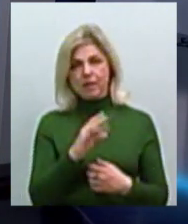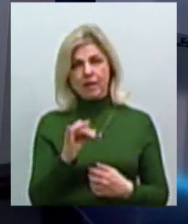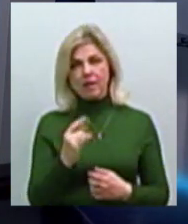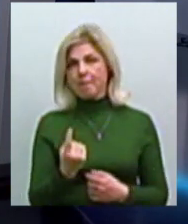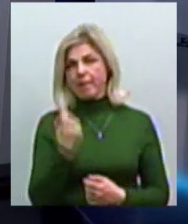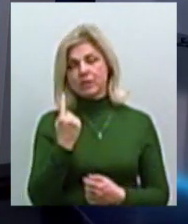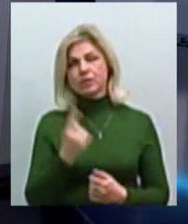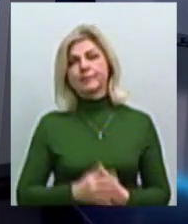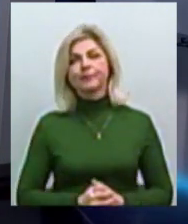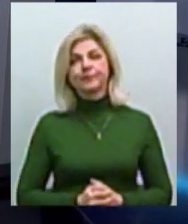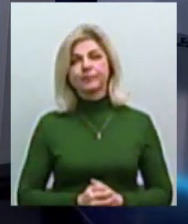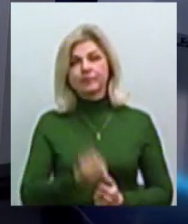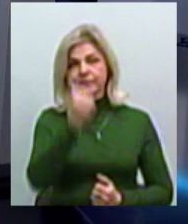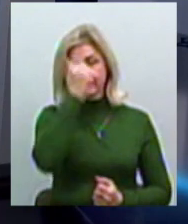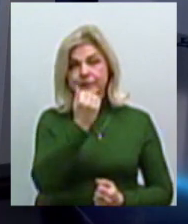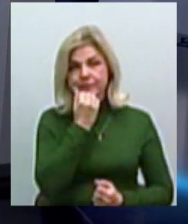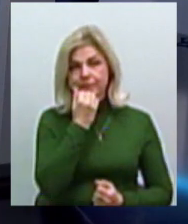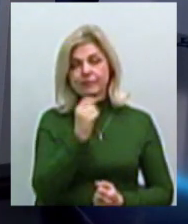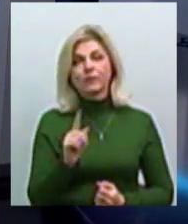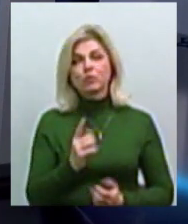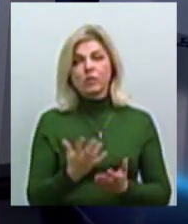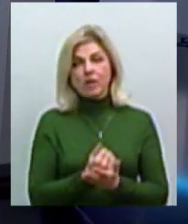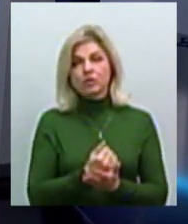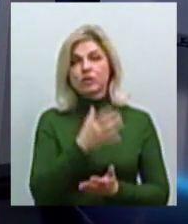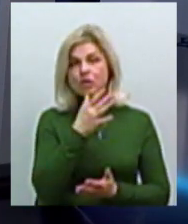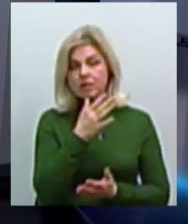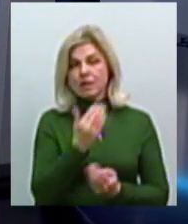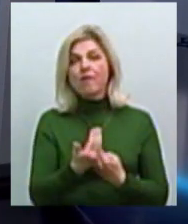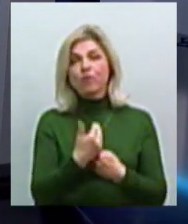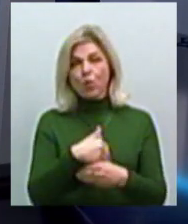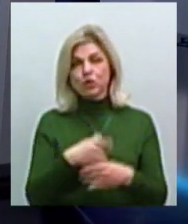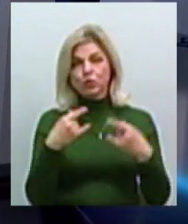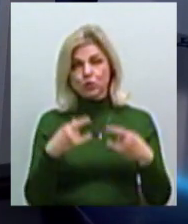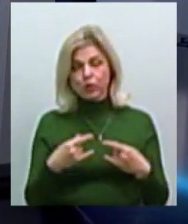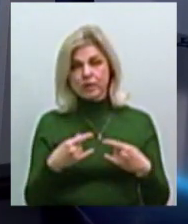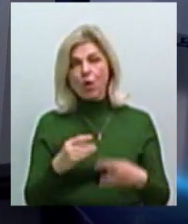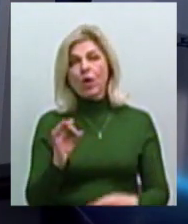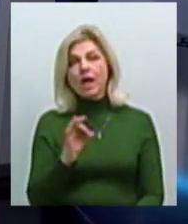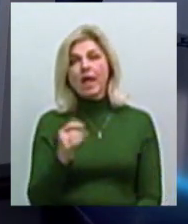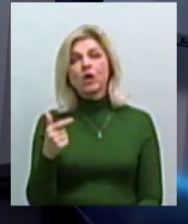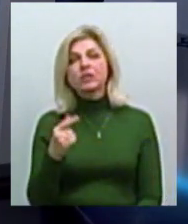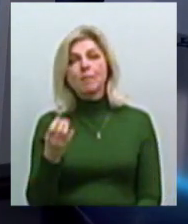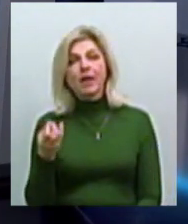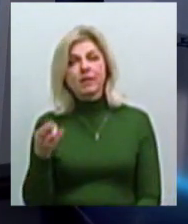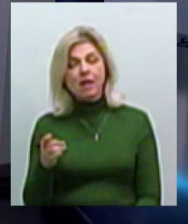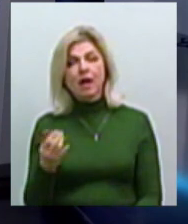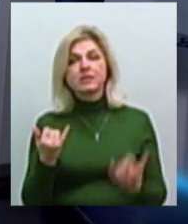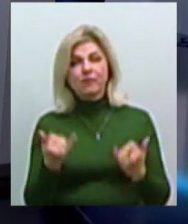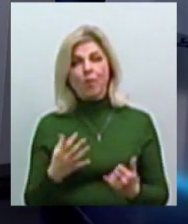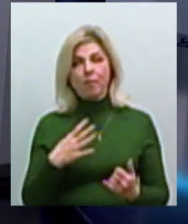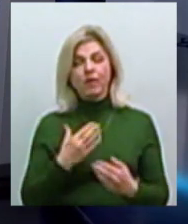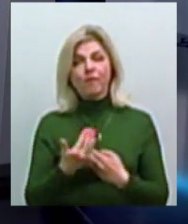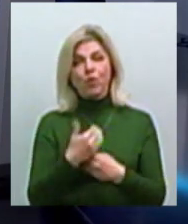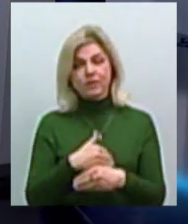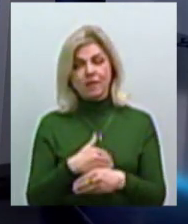перше. Олександр Анатолійович, спасибі, що сьогодні знайшли час і прийшли до нас в студію. Олександр Герасименя був сьогодні в нашій студії.